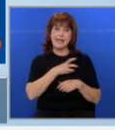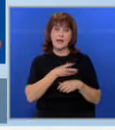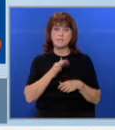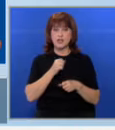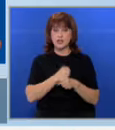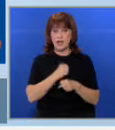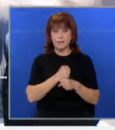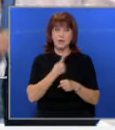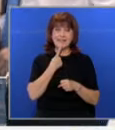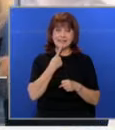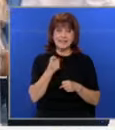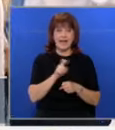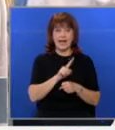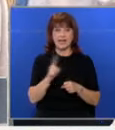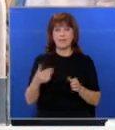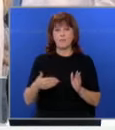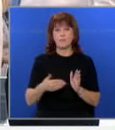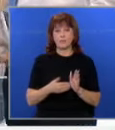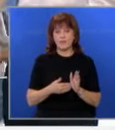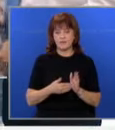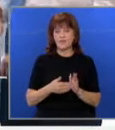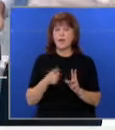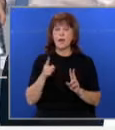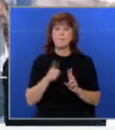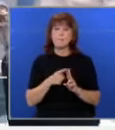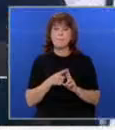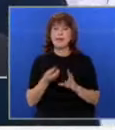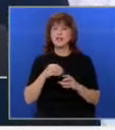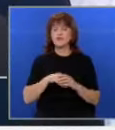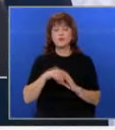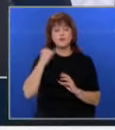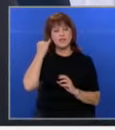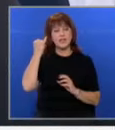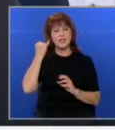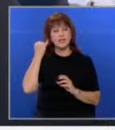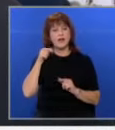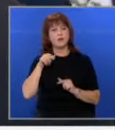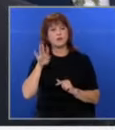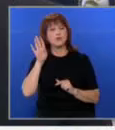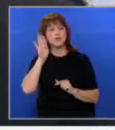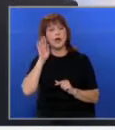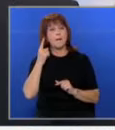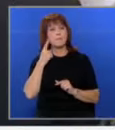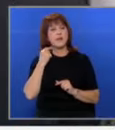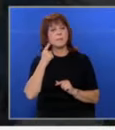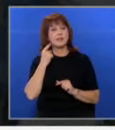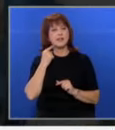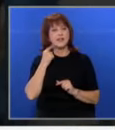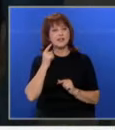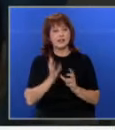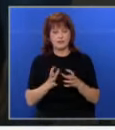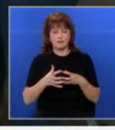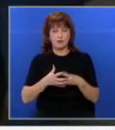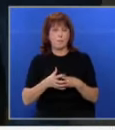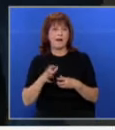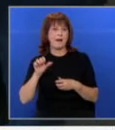за, а не против. В управленската си програма ПП ще включат идеи, които чуха при учредяването на младежката структура на партията.